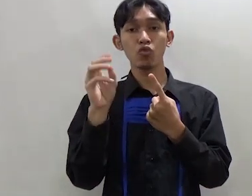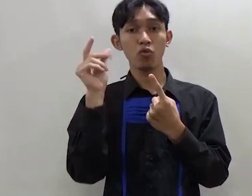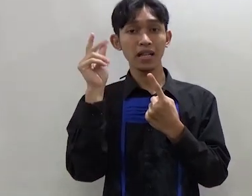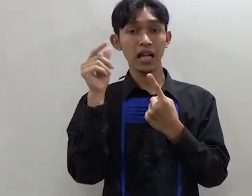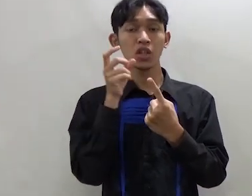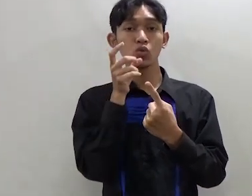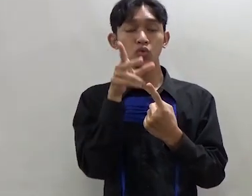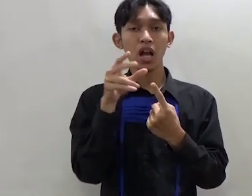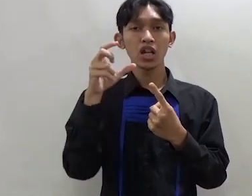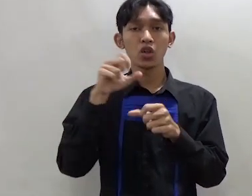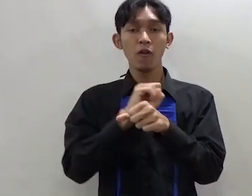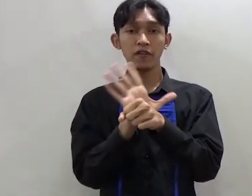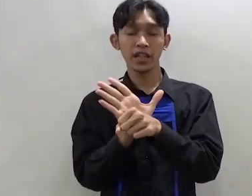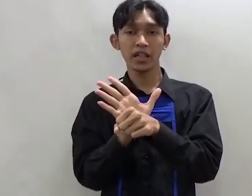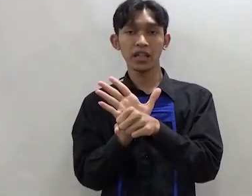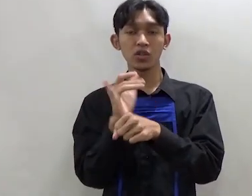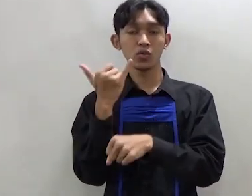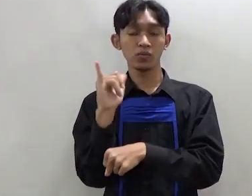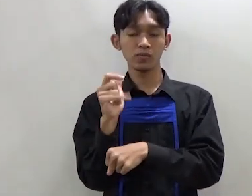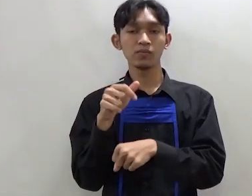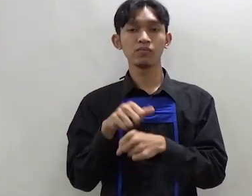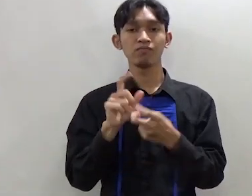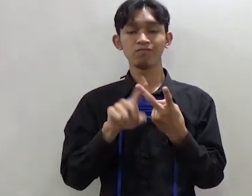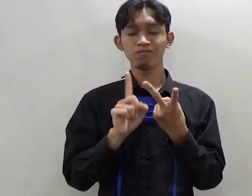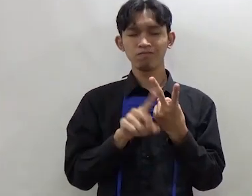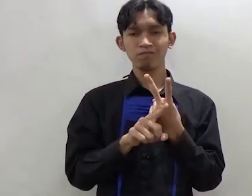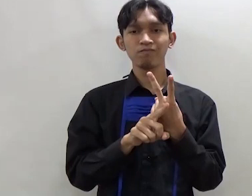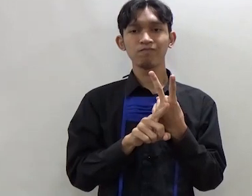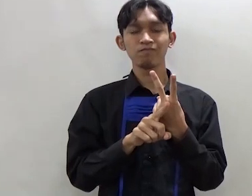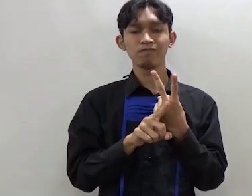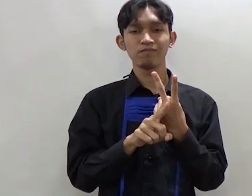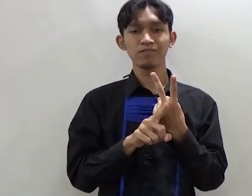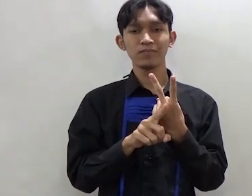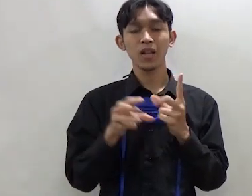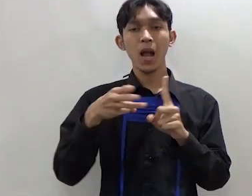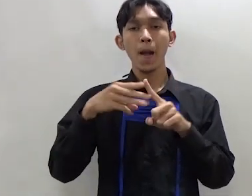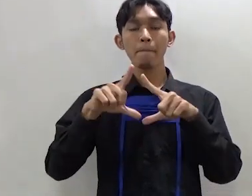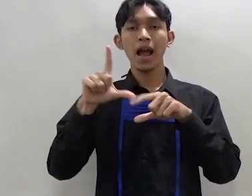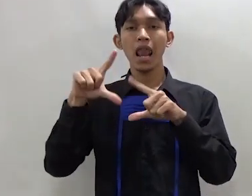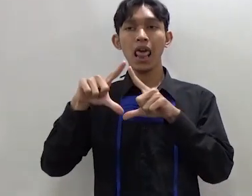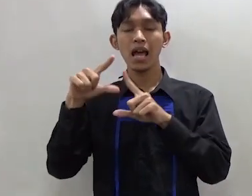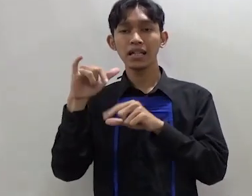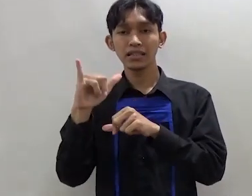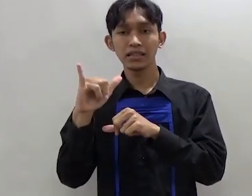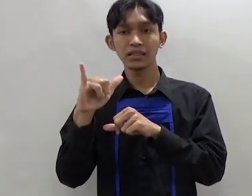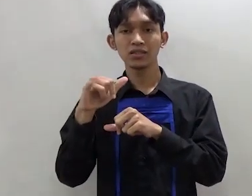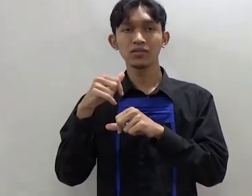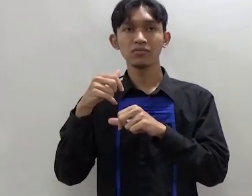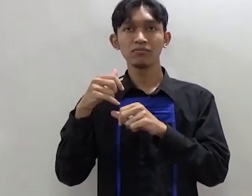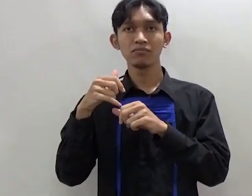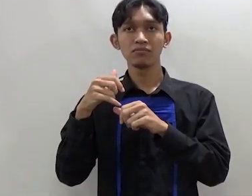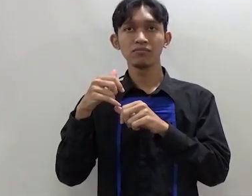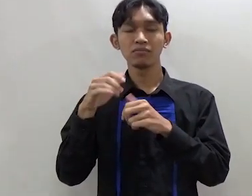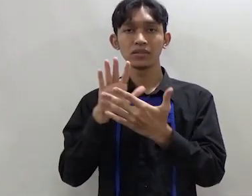jumlah RDT di beberapa rumah sakit rujukan, seperti di Rumah Sakit Pandeman Senopati mendapatkan tambahan